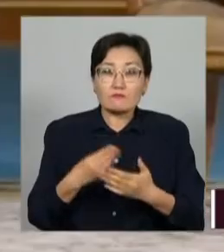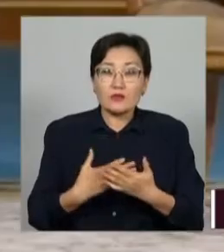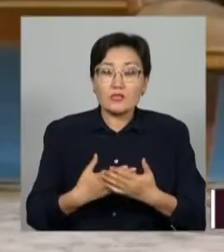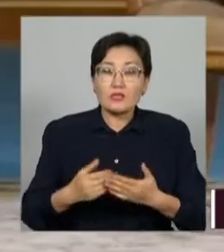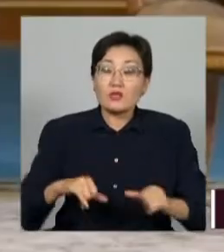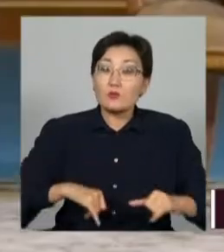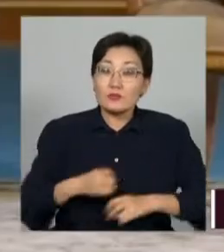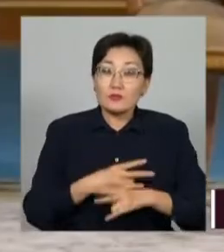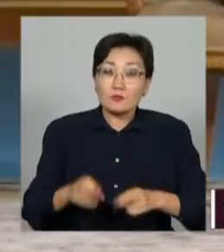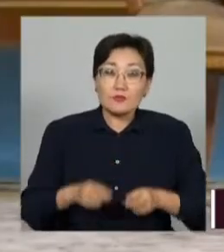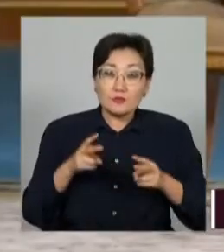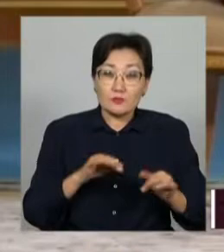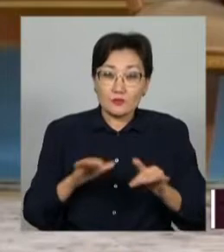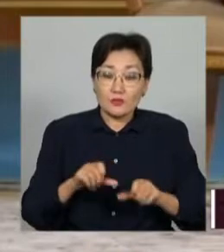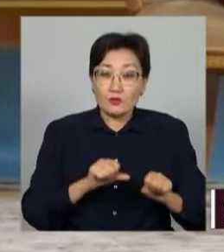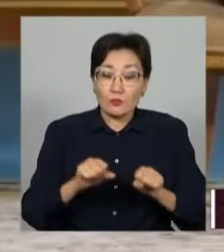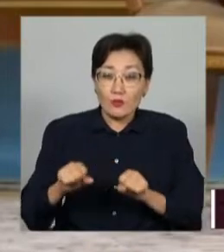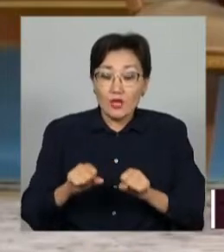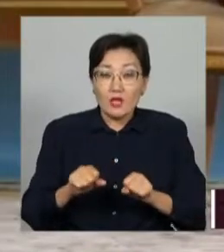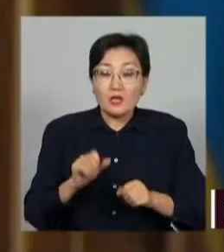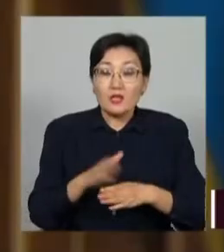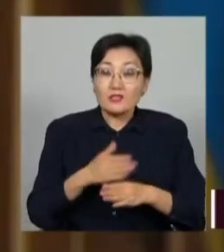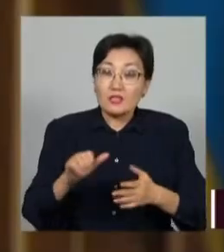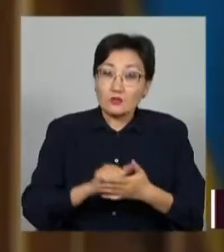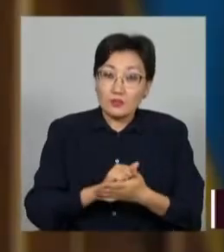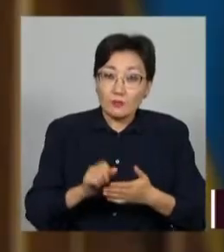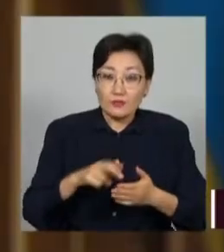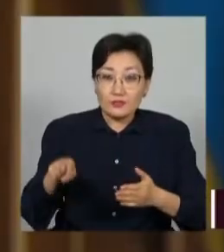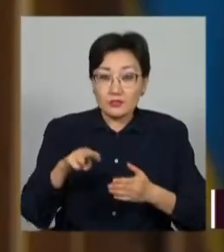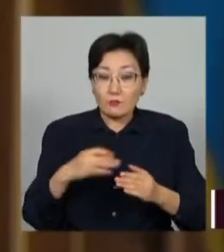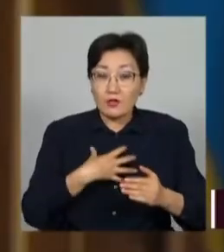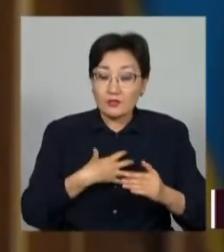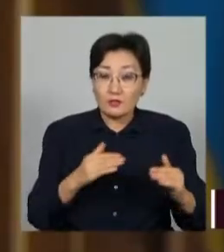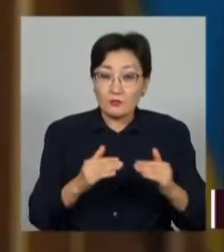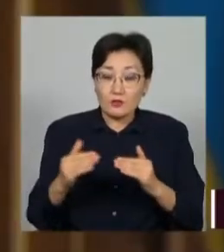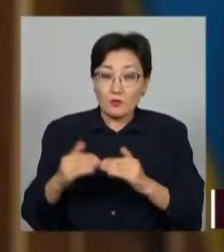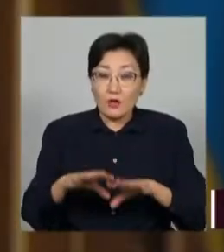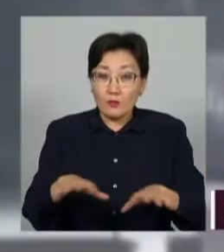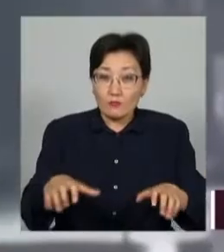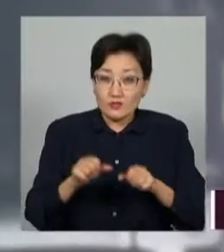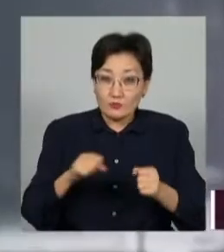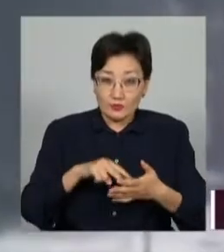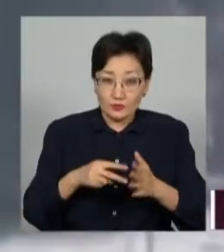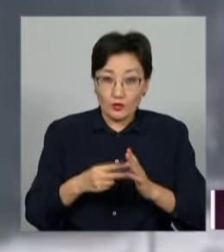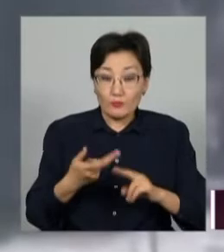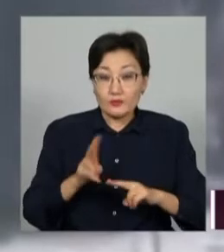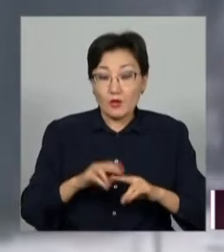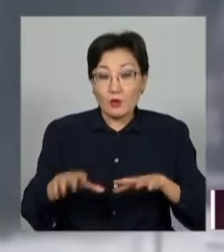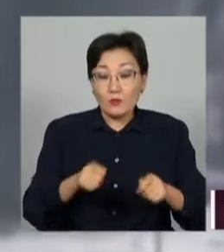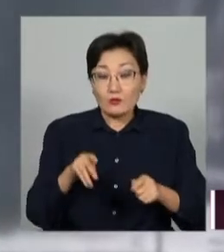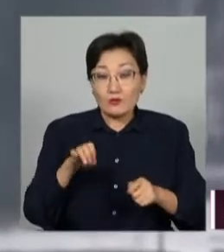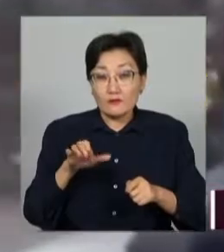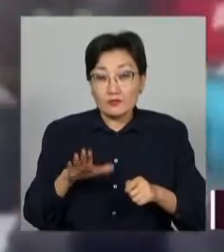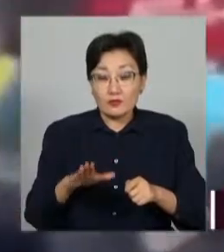Лаңкестер қылмыстық істер, құқық қорғау қызметкерлерінің жеке құжаттары, әкімшілік пен стратегиялық нысандарды басып алу көздеді. Бұл туралы президент